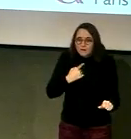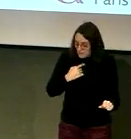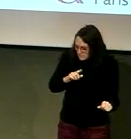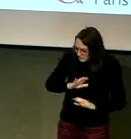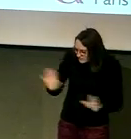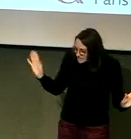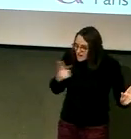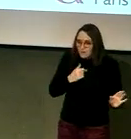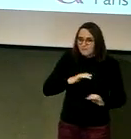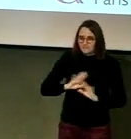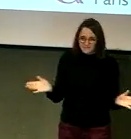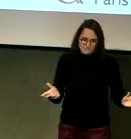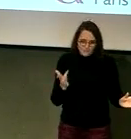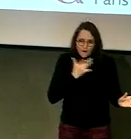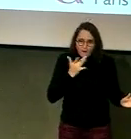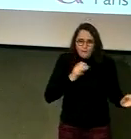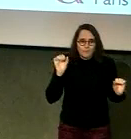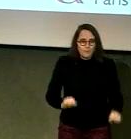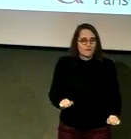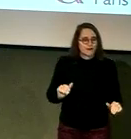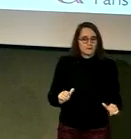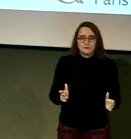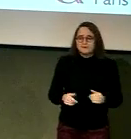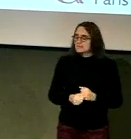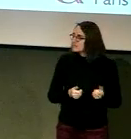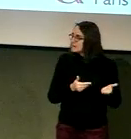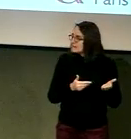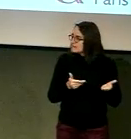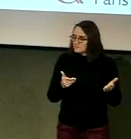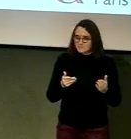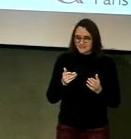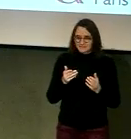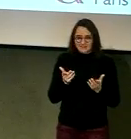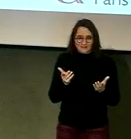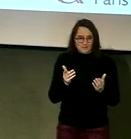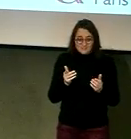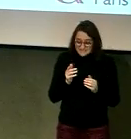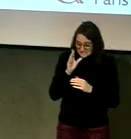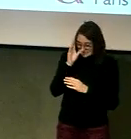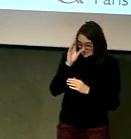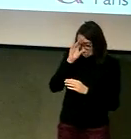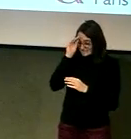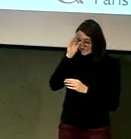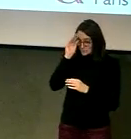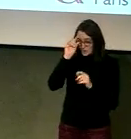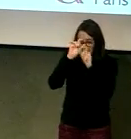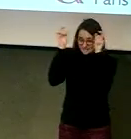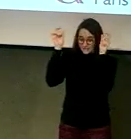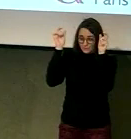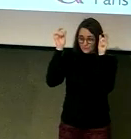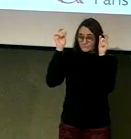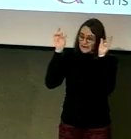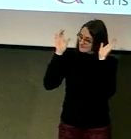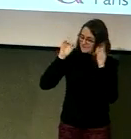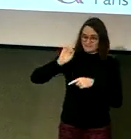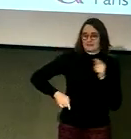a supprimé complètement l'alcool dès lors qu'il y a quelqu'un qui a le statut étudiant. Et le pot de thèse, il a le statut étudiant. Et c'est la